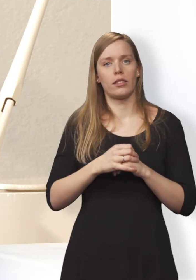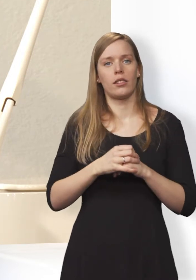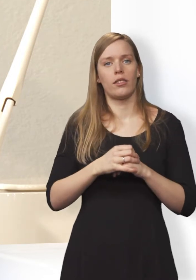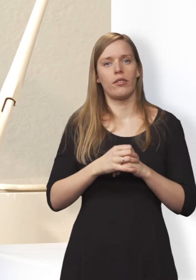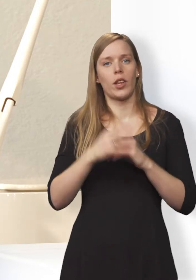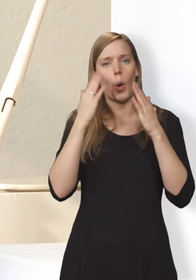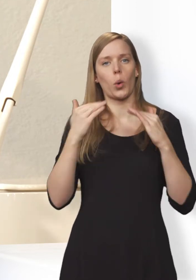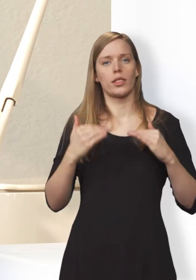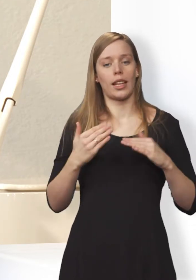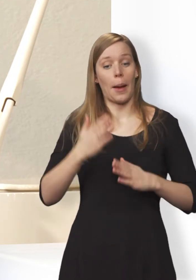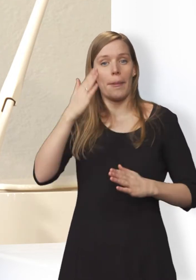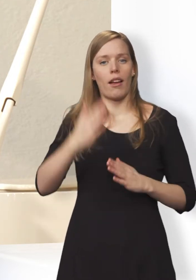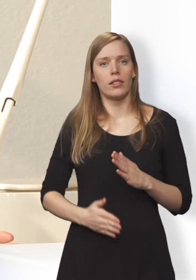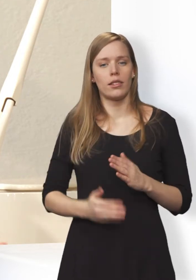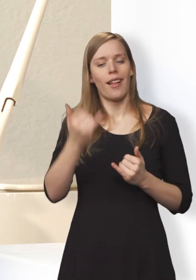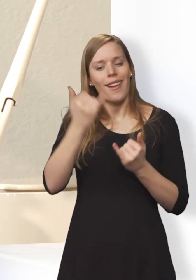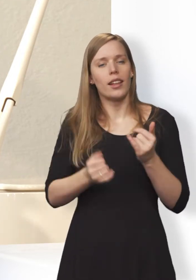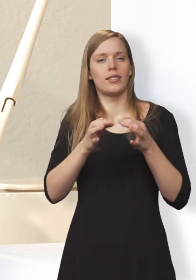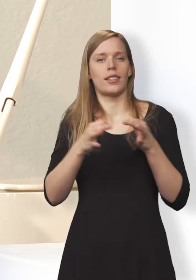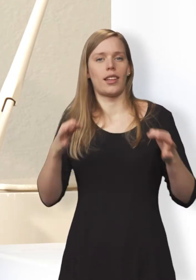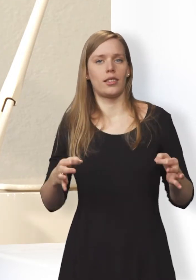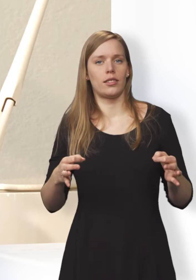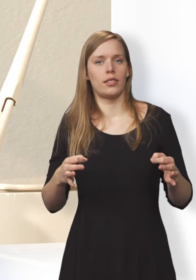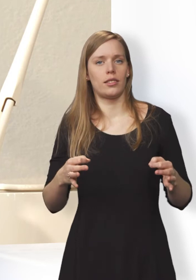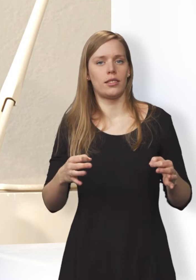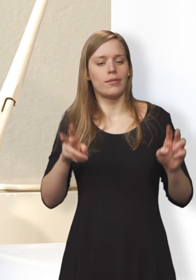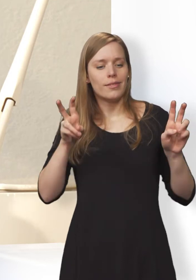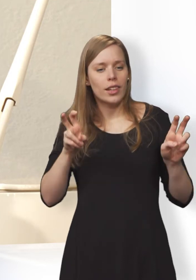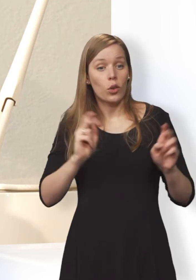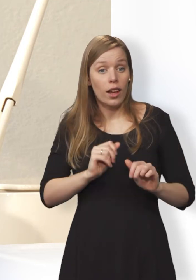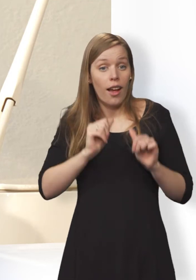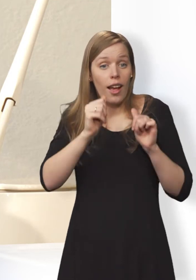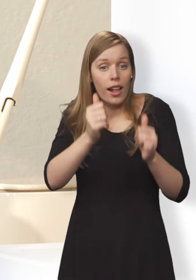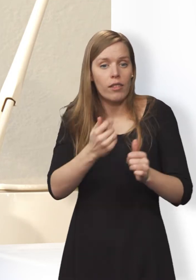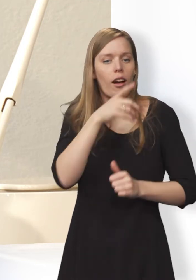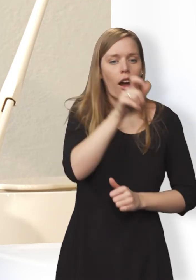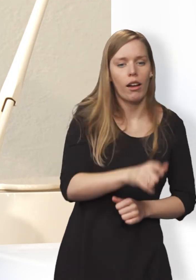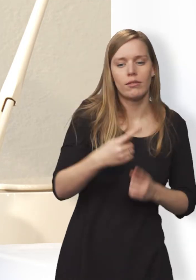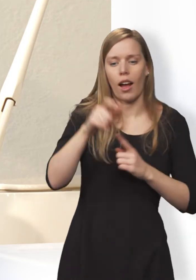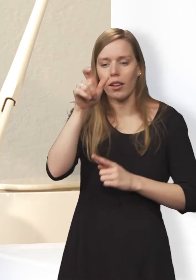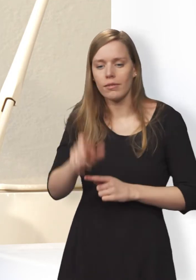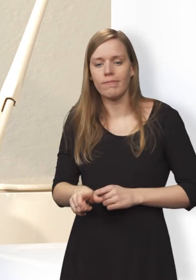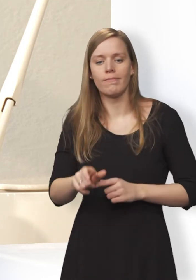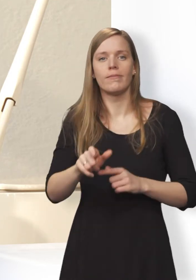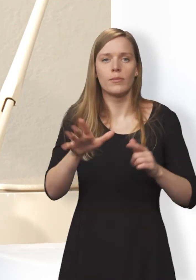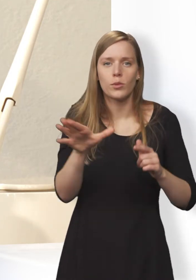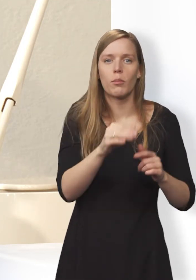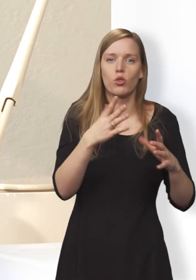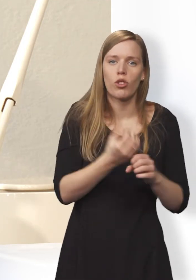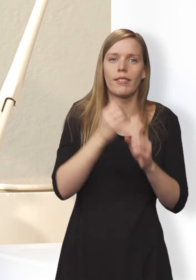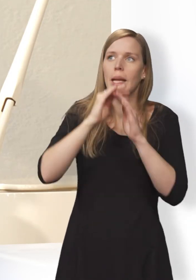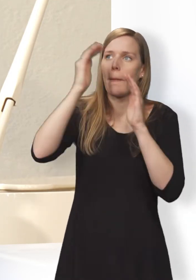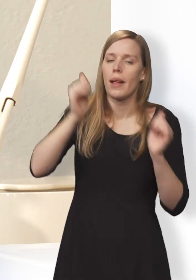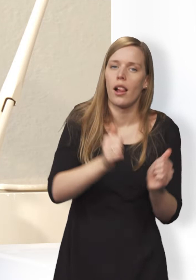es so in diesem führte gebet letzter satz und hilft das einst das andere mit sich in den himmel bringen und